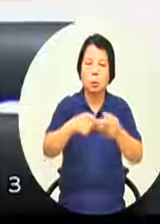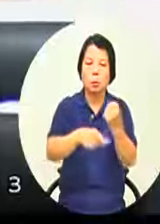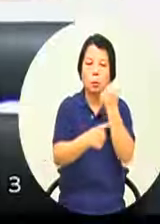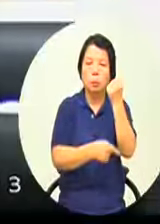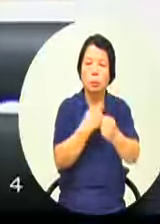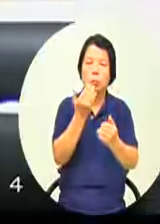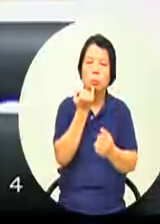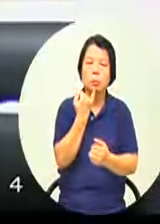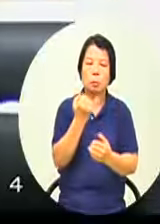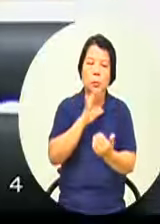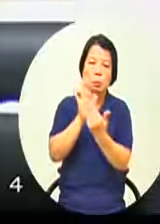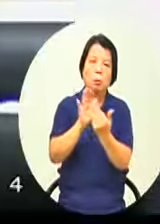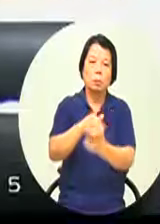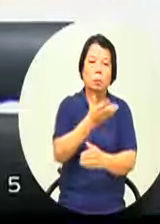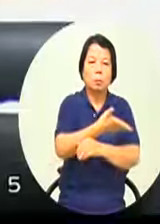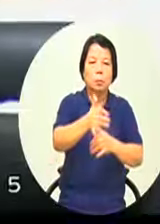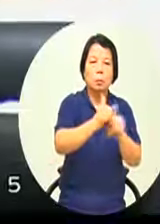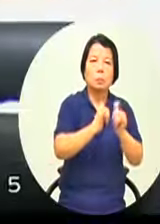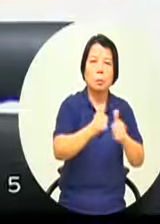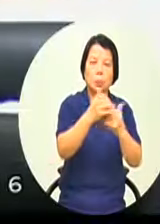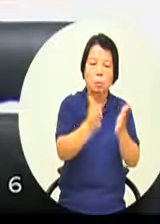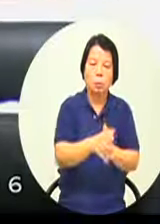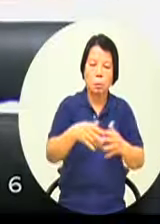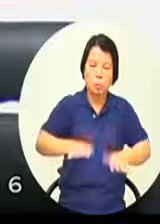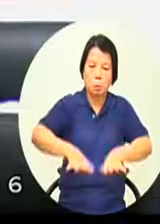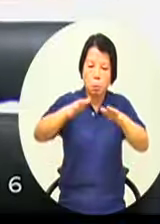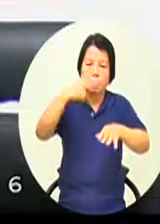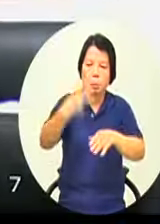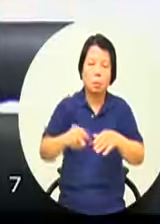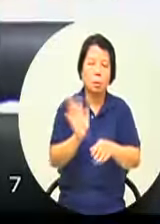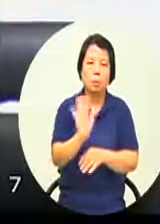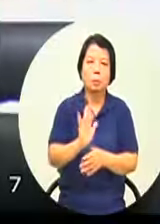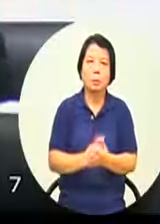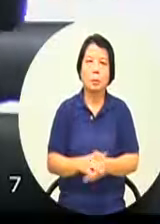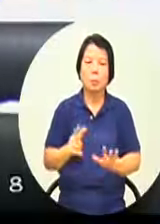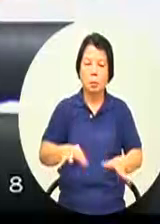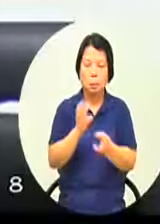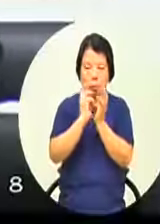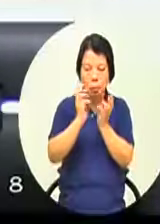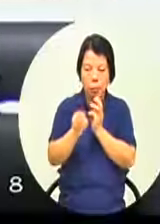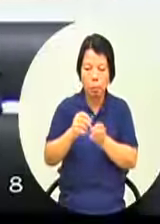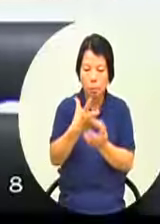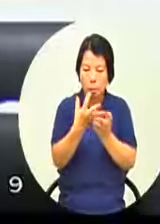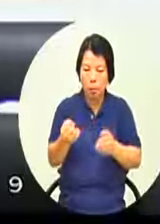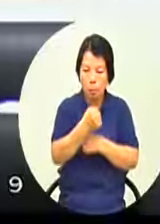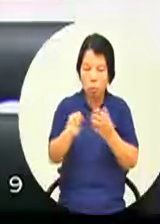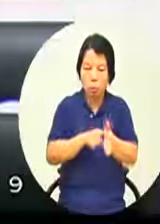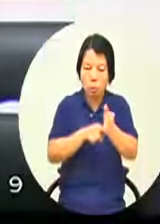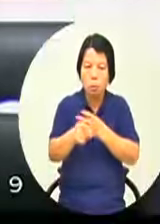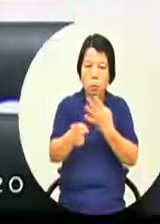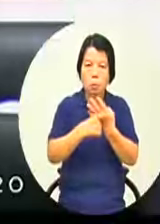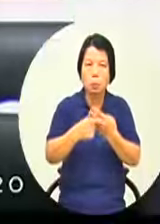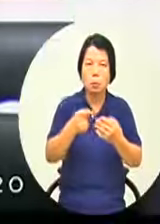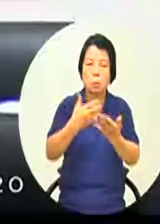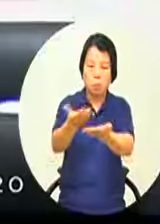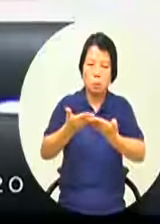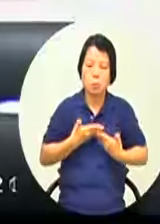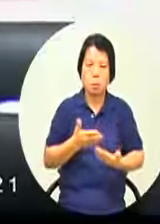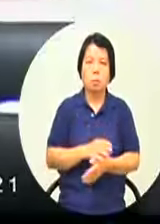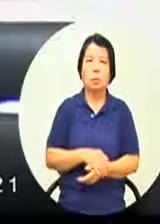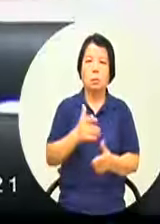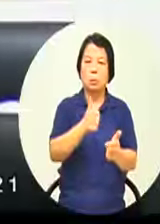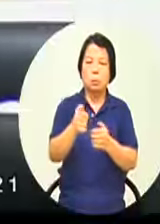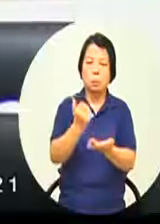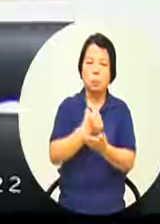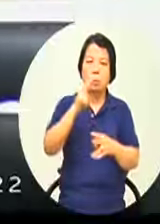些，让我们的百姓可以不要再受淹水之苦？请你把相关的详细数据，我们尊重你的专业，把详细的数据提供给本席，谢谢，